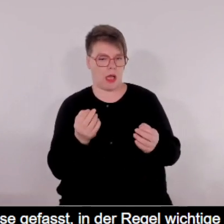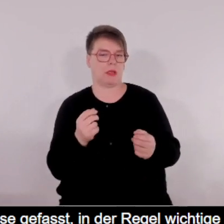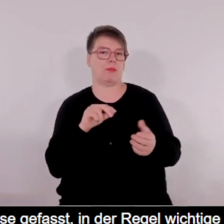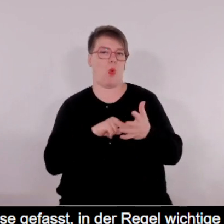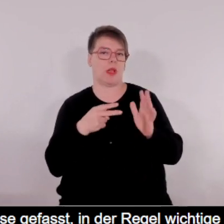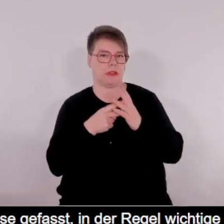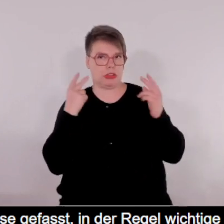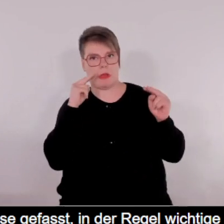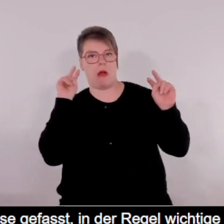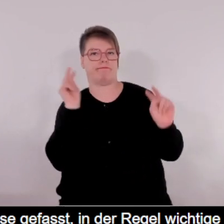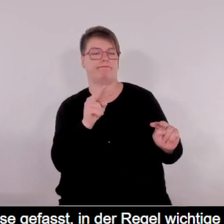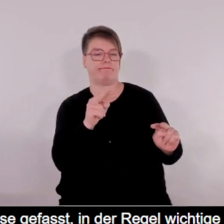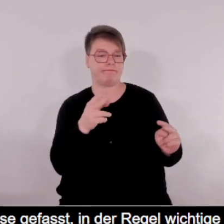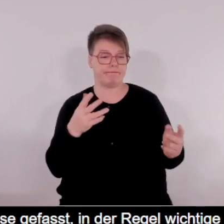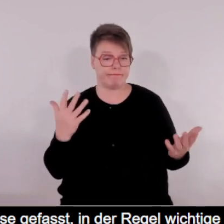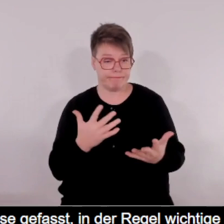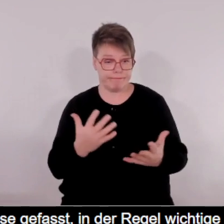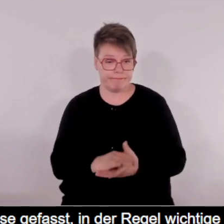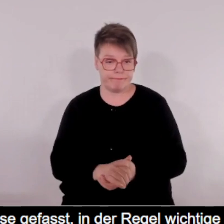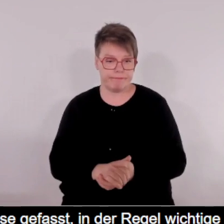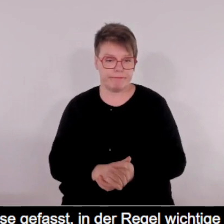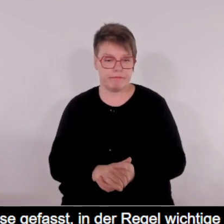gestrichenen Zuschüsse für die Elektromobilität.